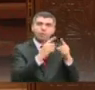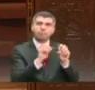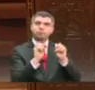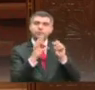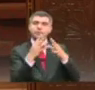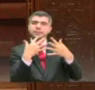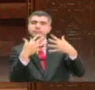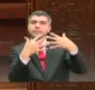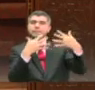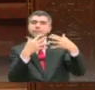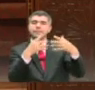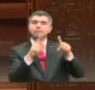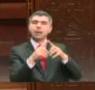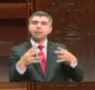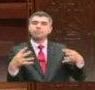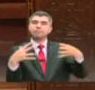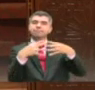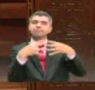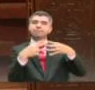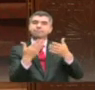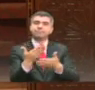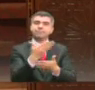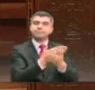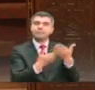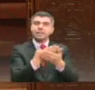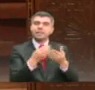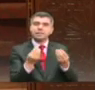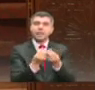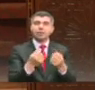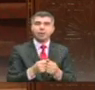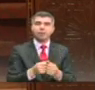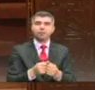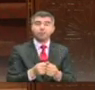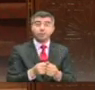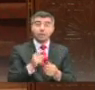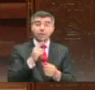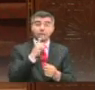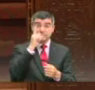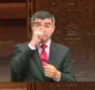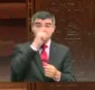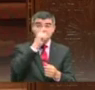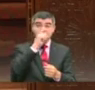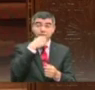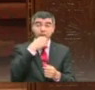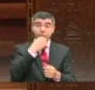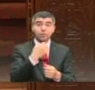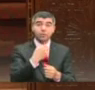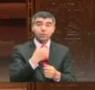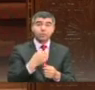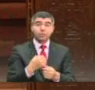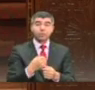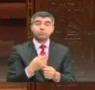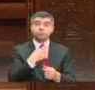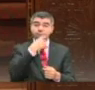كتولي مرتبطة بالنسيج الحضري الموجود. أكثر من ذلك من الصعب أن نقوم به، لكن